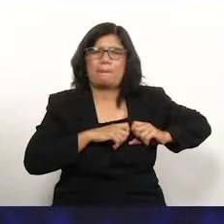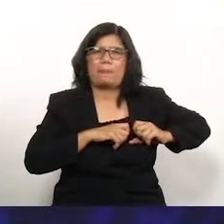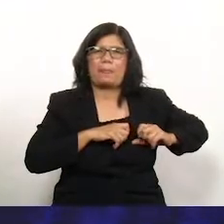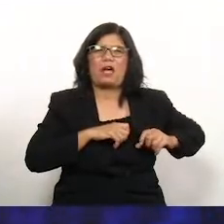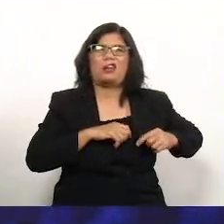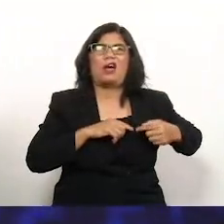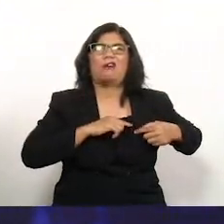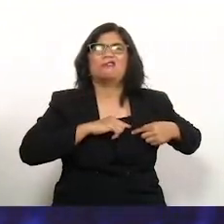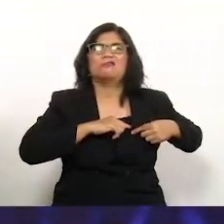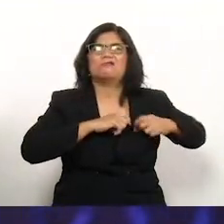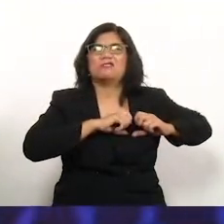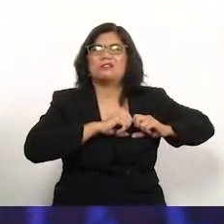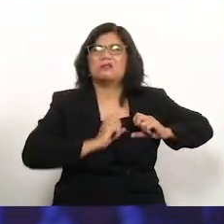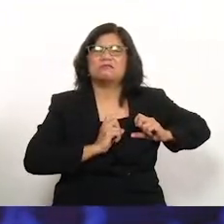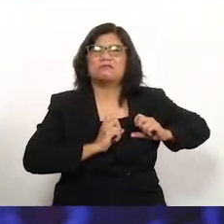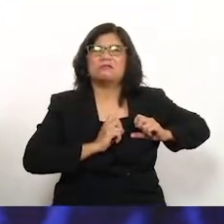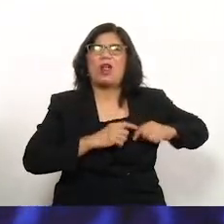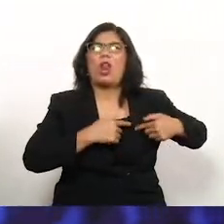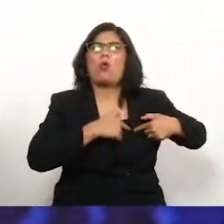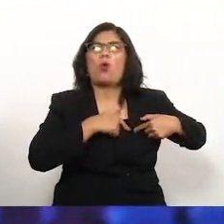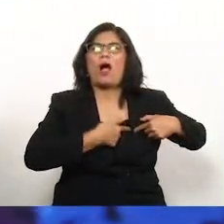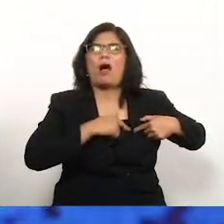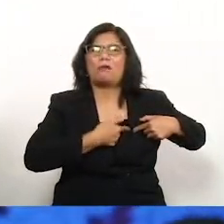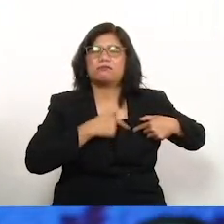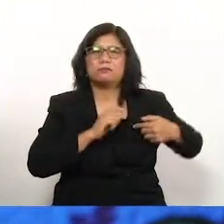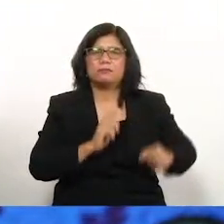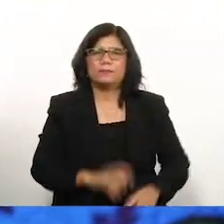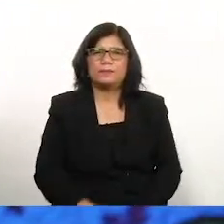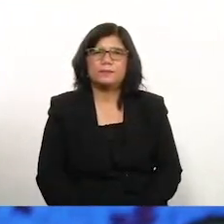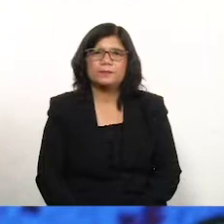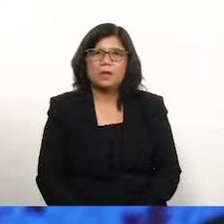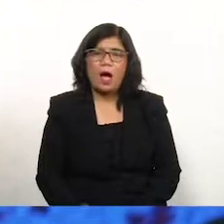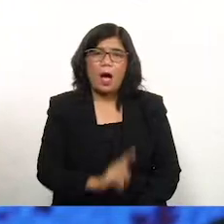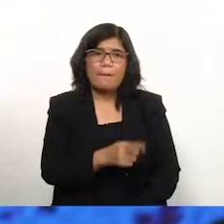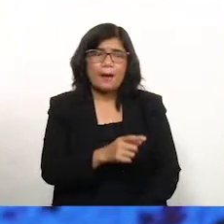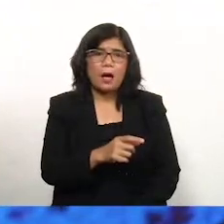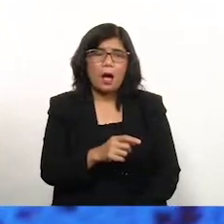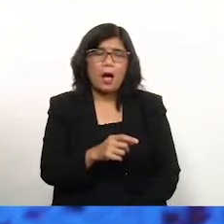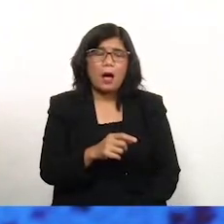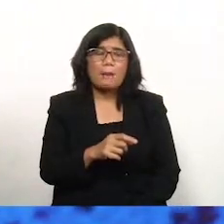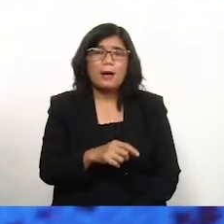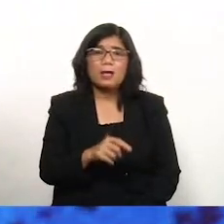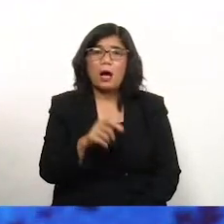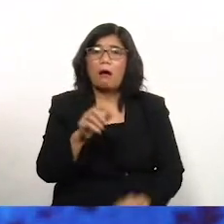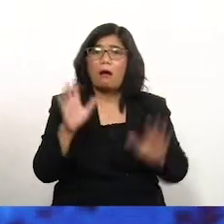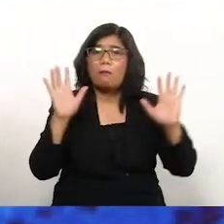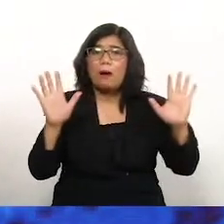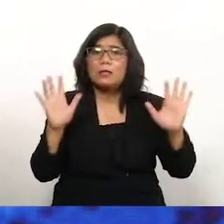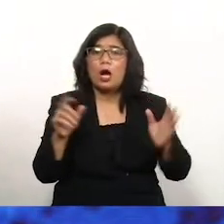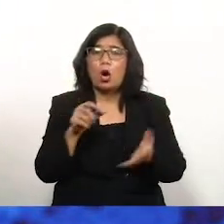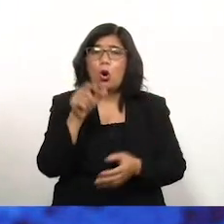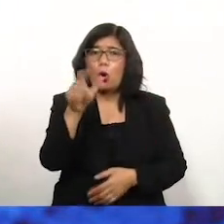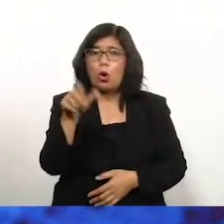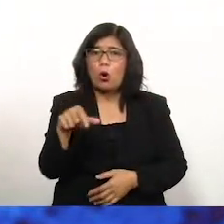Hai ada kecewa Hai ada luka Hai apakah banyak orang kaya yang tidak benar Hai